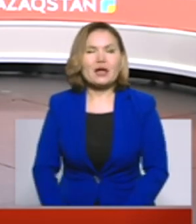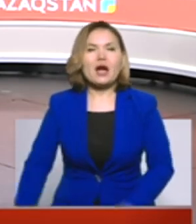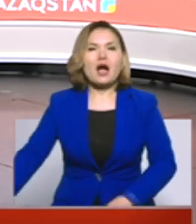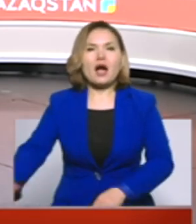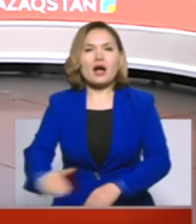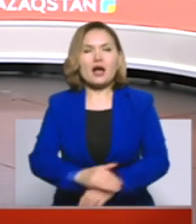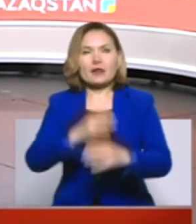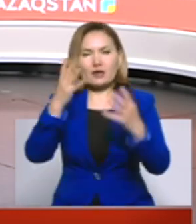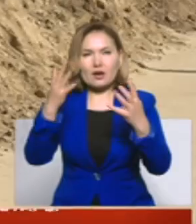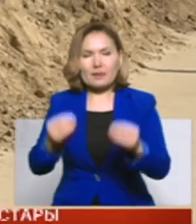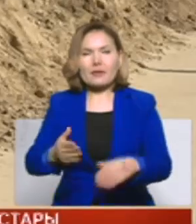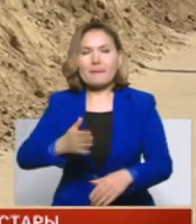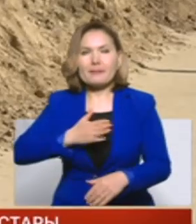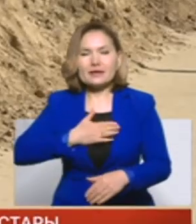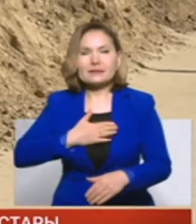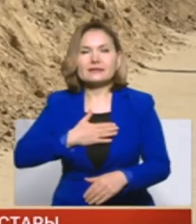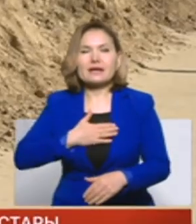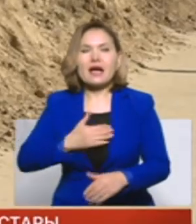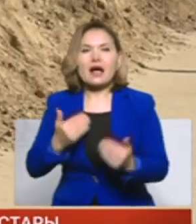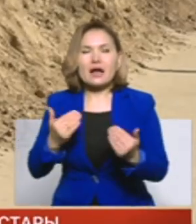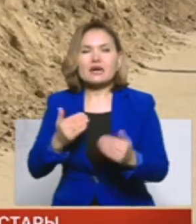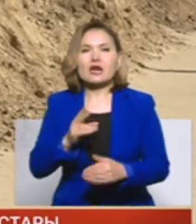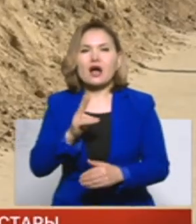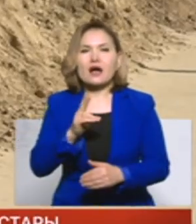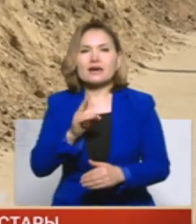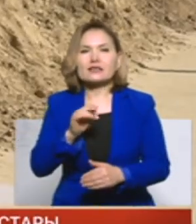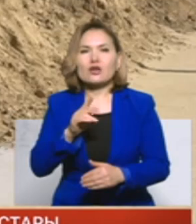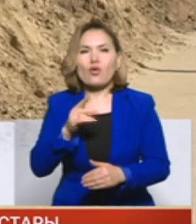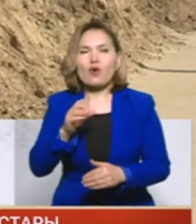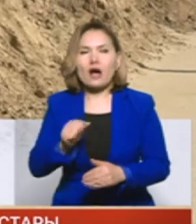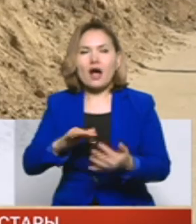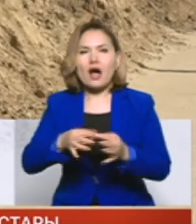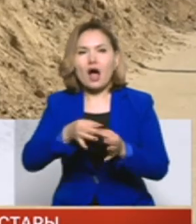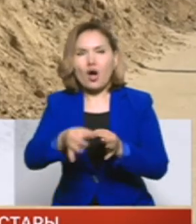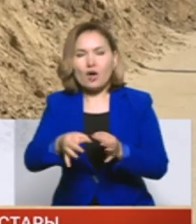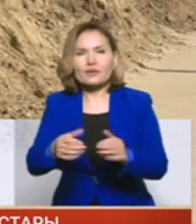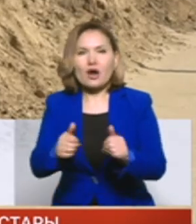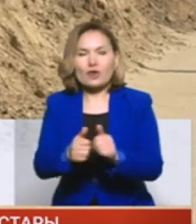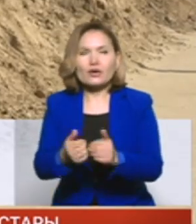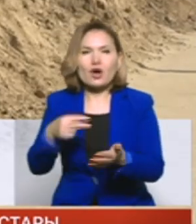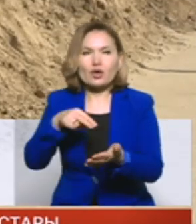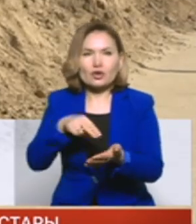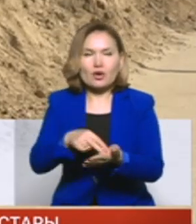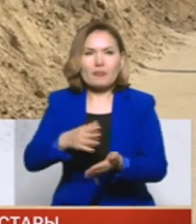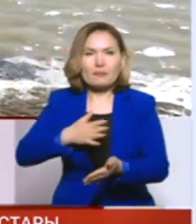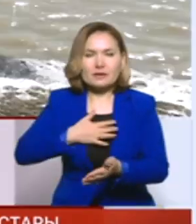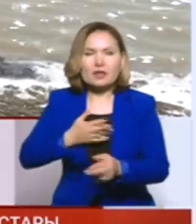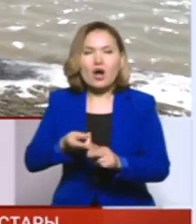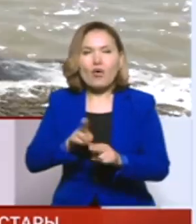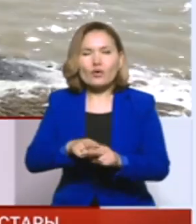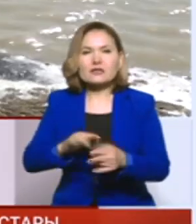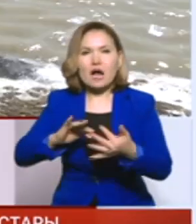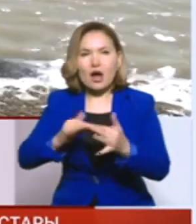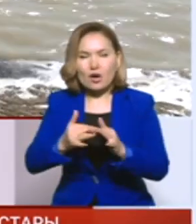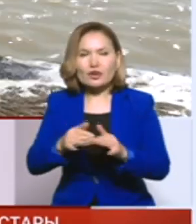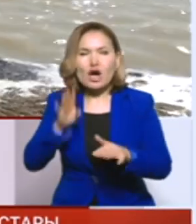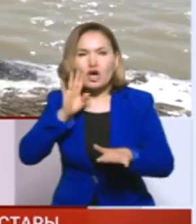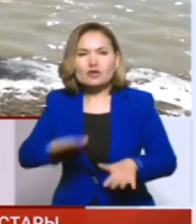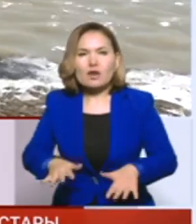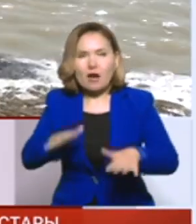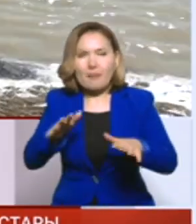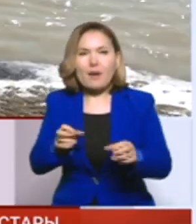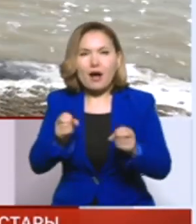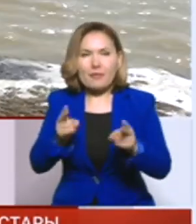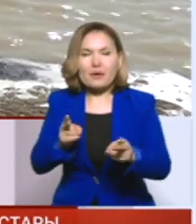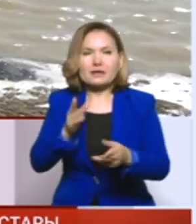Қайырлы күн, Ләйлә. Біз қазір Қызылқоға ауданындағы Көзіқара ауылдық округіне қарасты Қонысану ауылында тұрмыз. Мұнда судан қауіп әлі